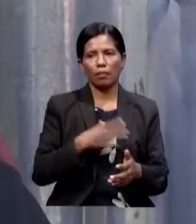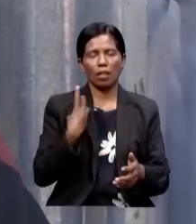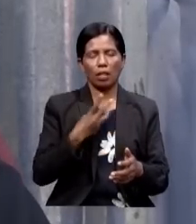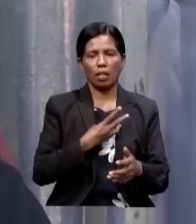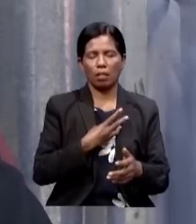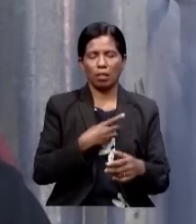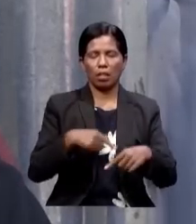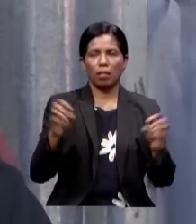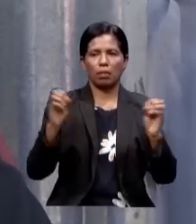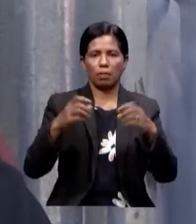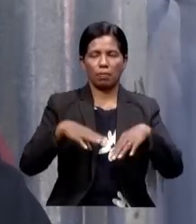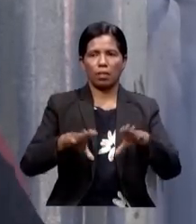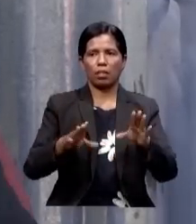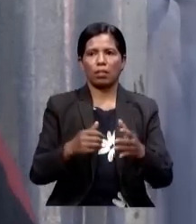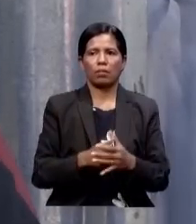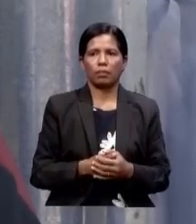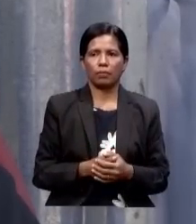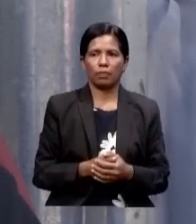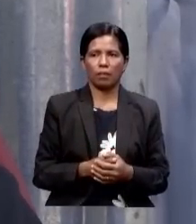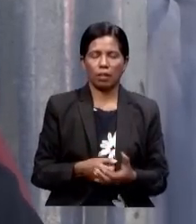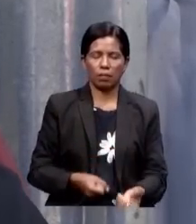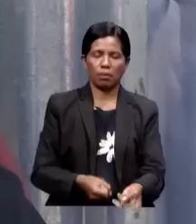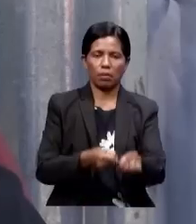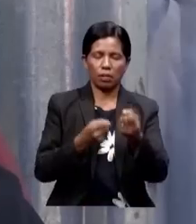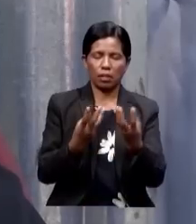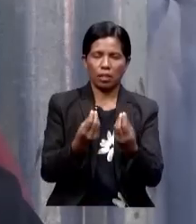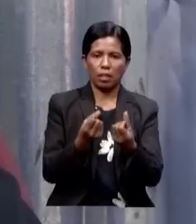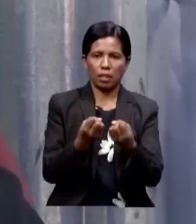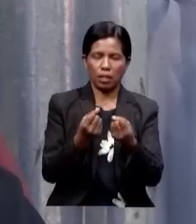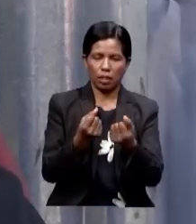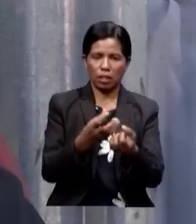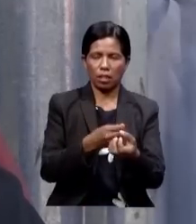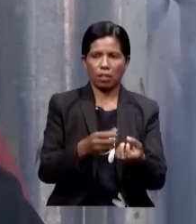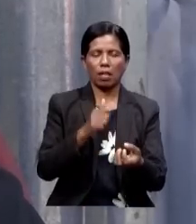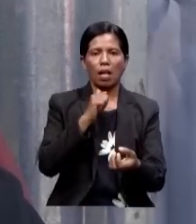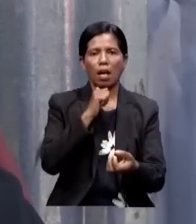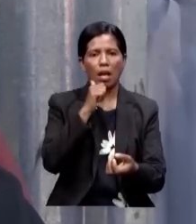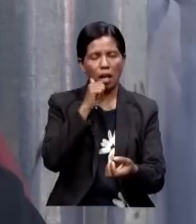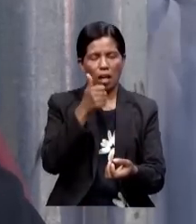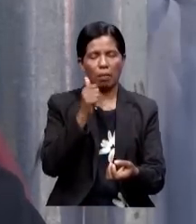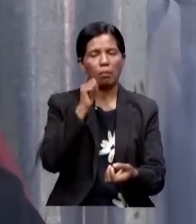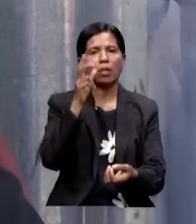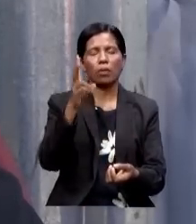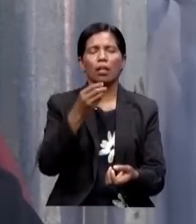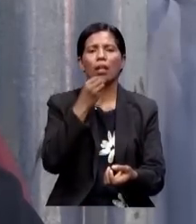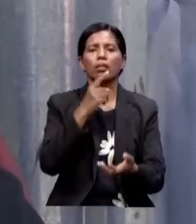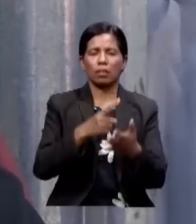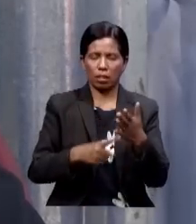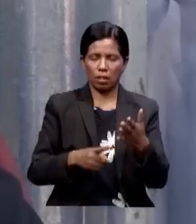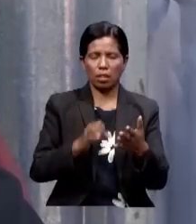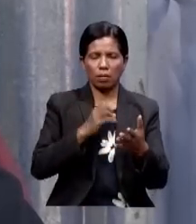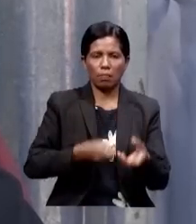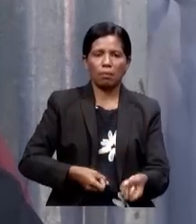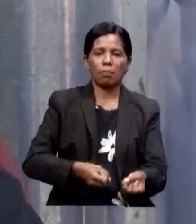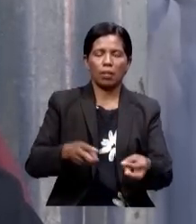ba na rahinek tes ba pinia rahinek par sustain suba aban beruan han saidan yang mais mi sustain pinia rahinek